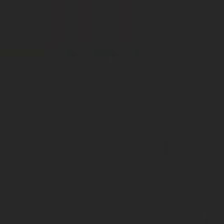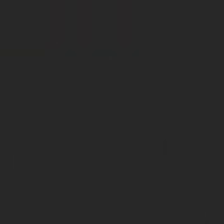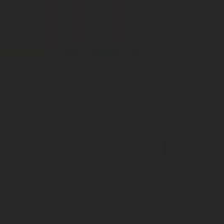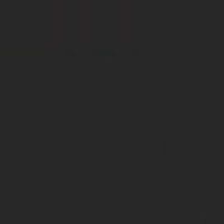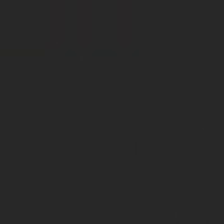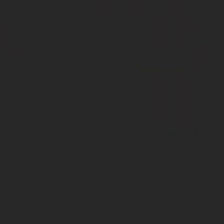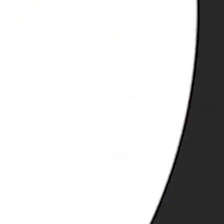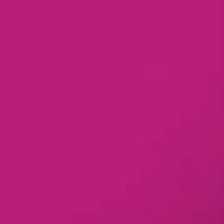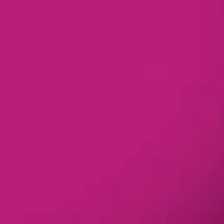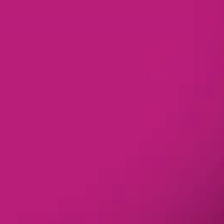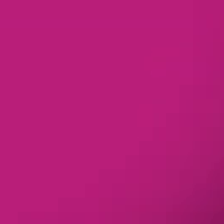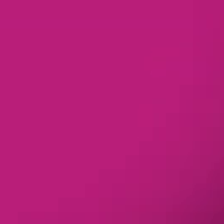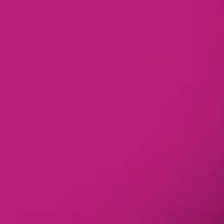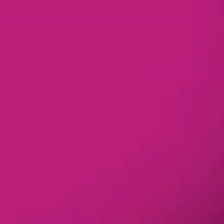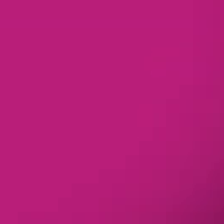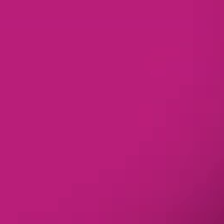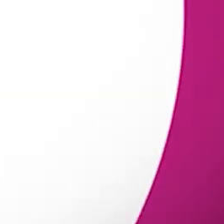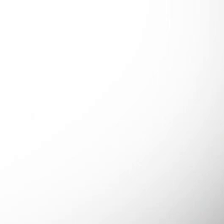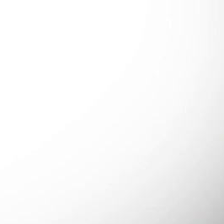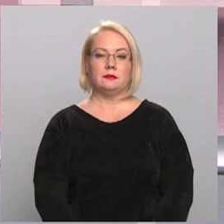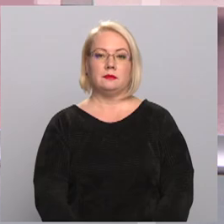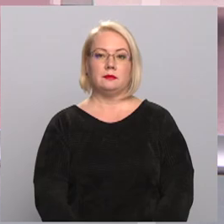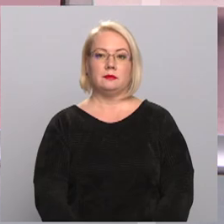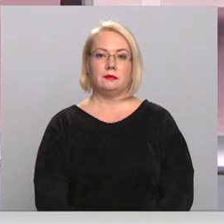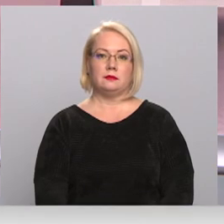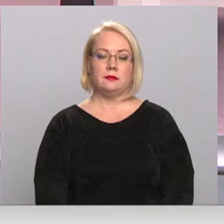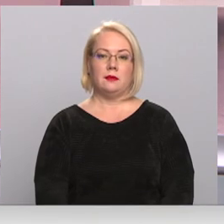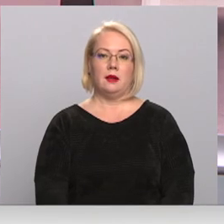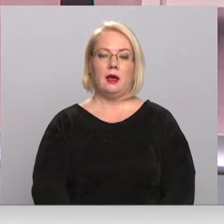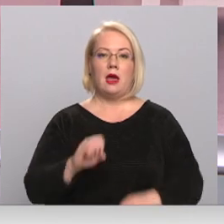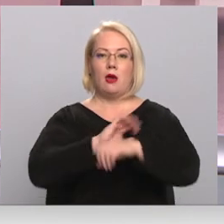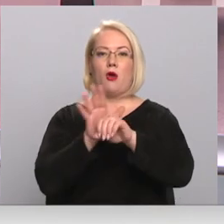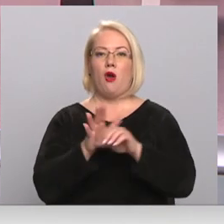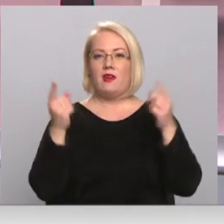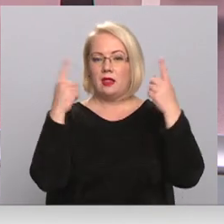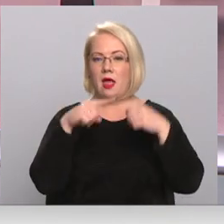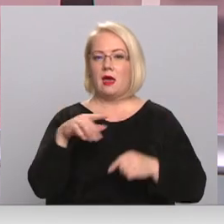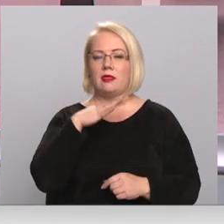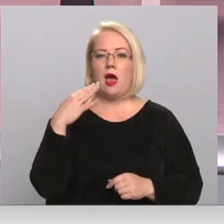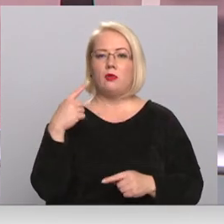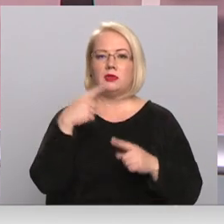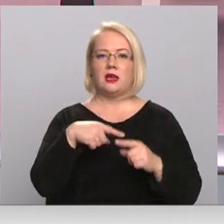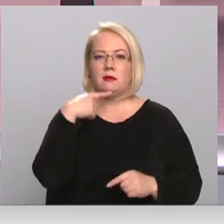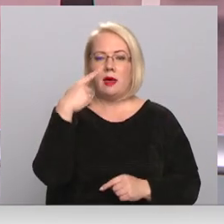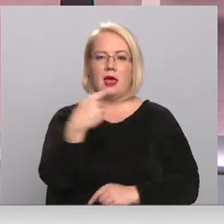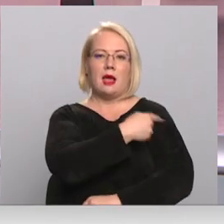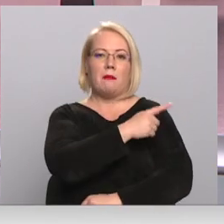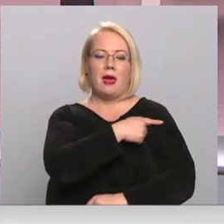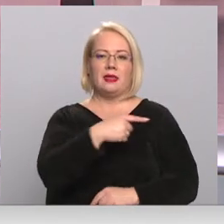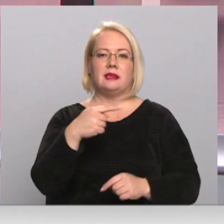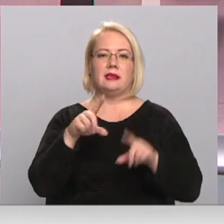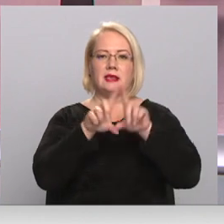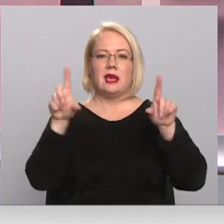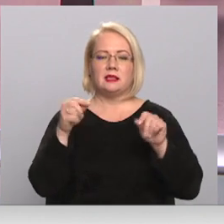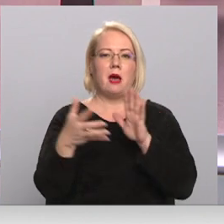Re, viss ēters ir te! Pandēmijas laikā vairākkārt norādīts, ka medicīnas iestādēs trūks